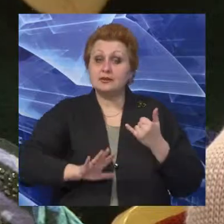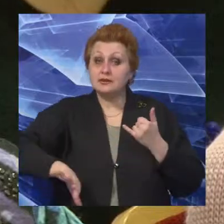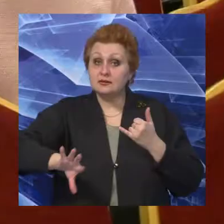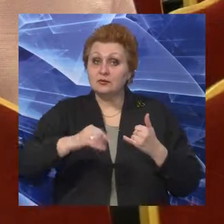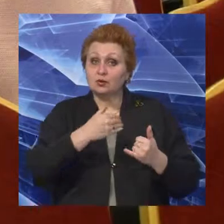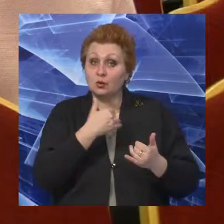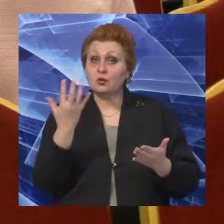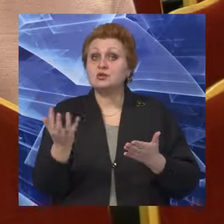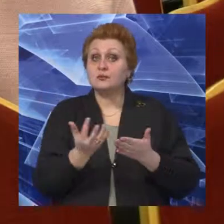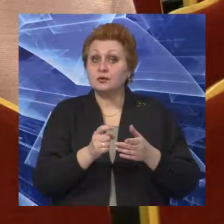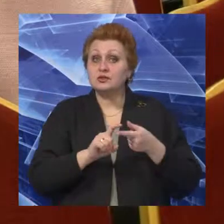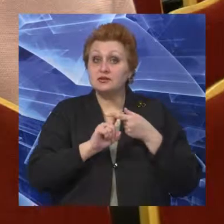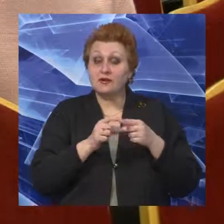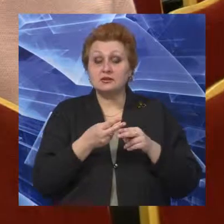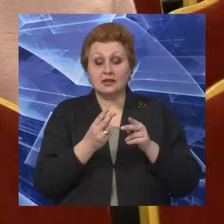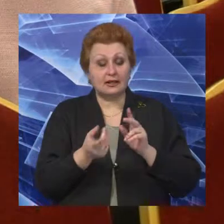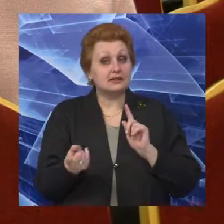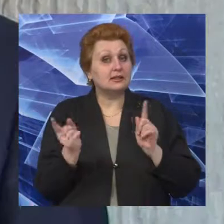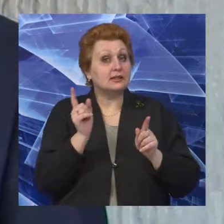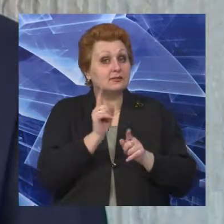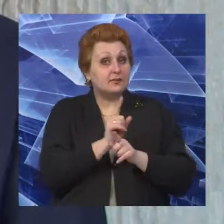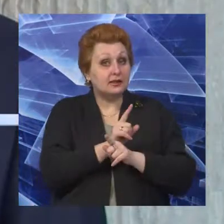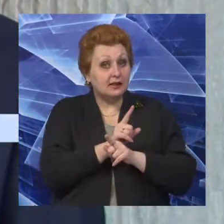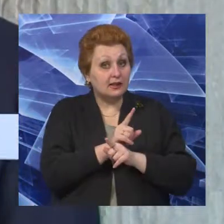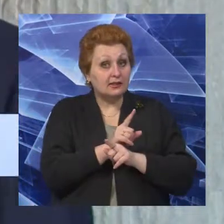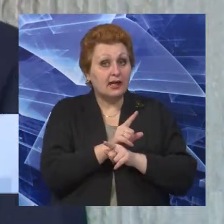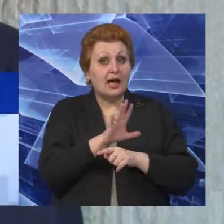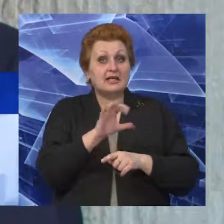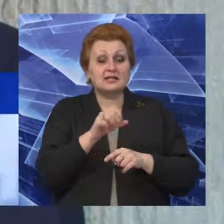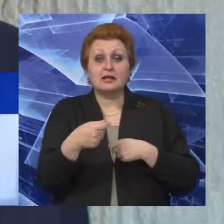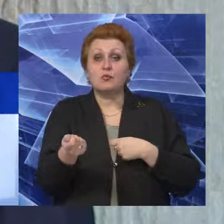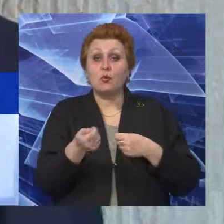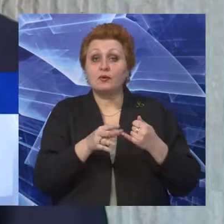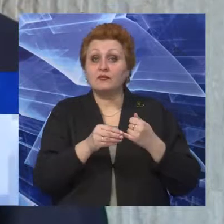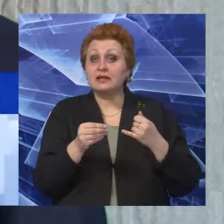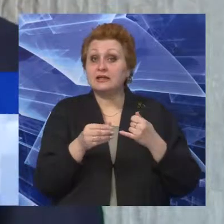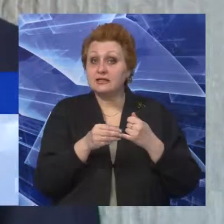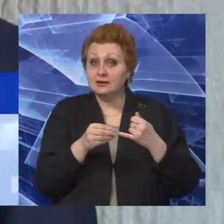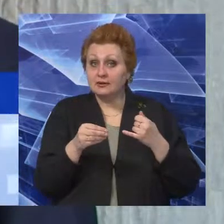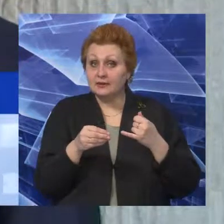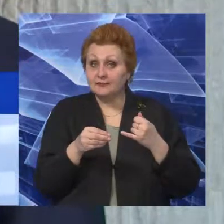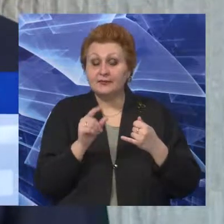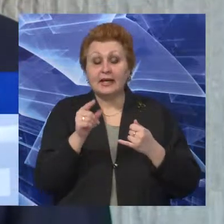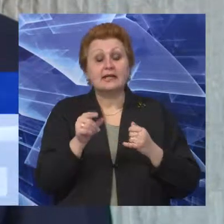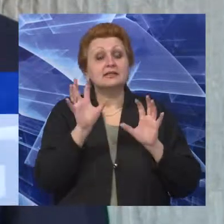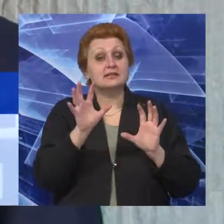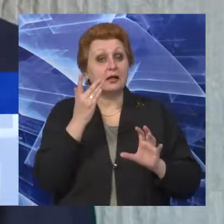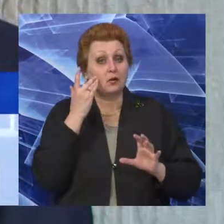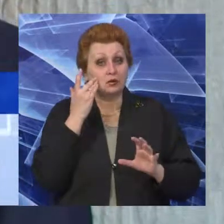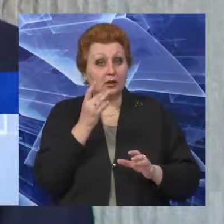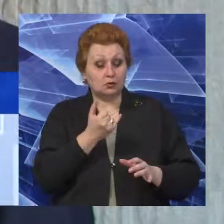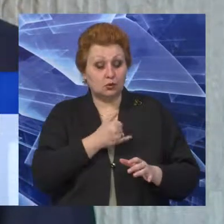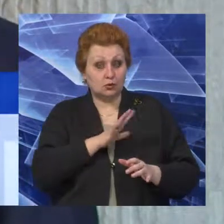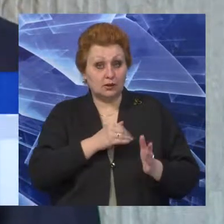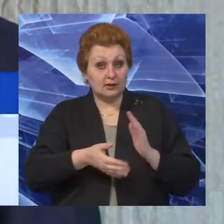кто претендует на его получение, коснутся эти поправки. Они изменят саму схему управления земельными участками. То есть те правила, которые у нас